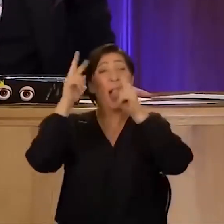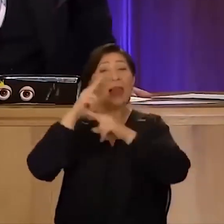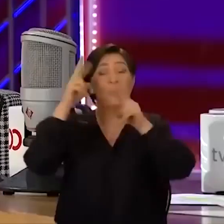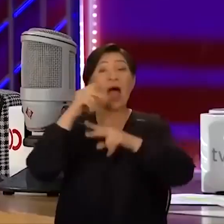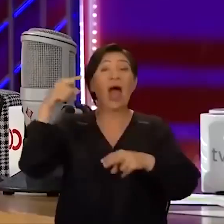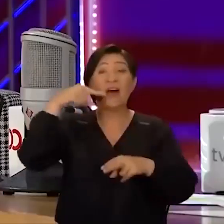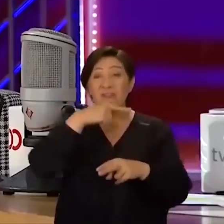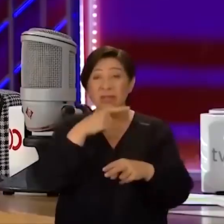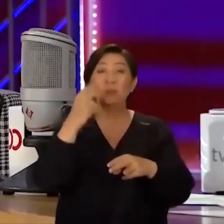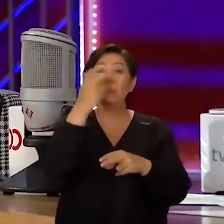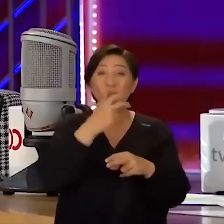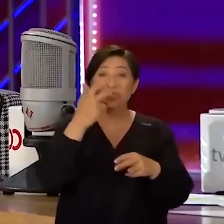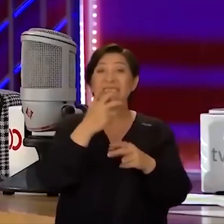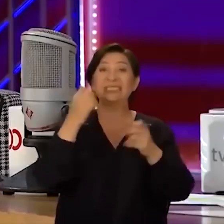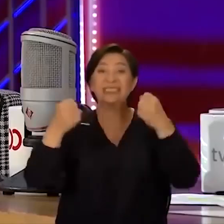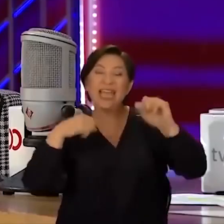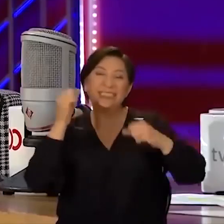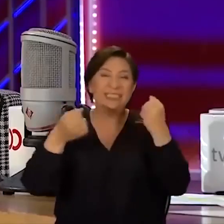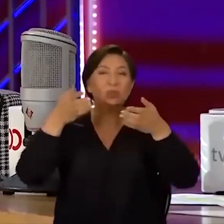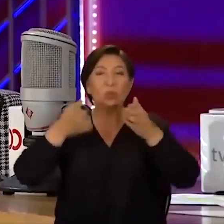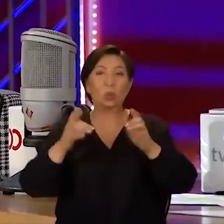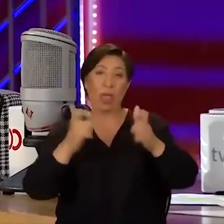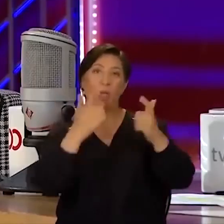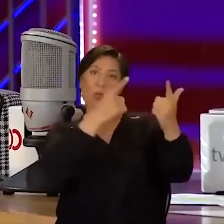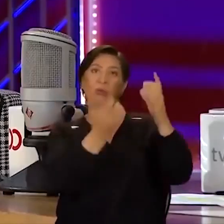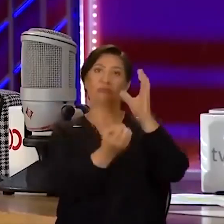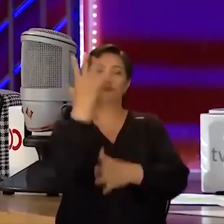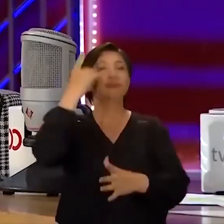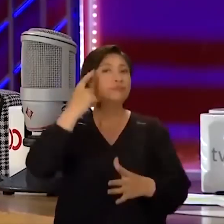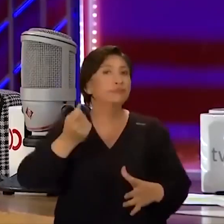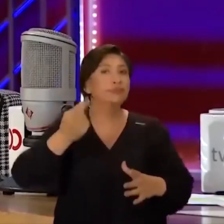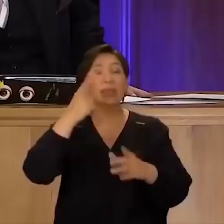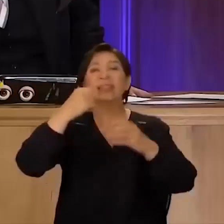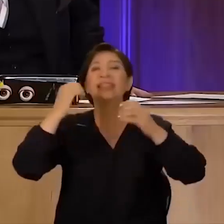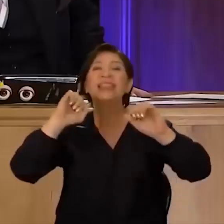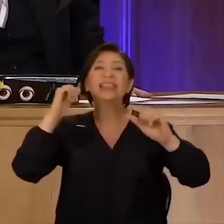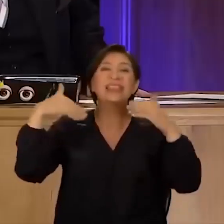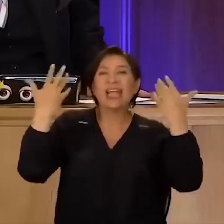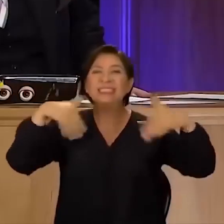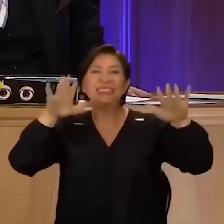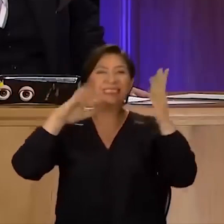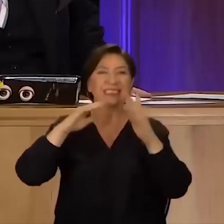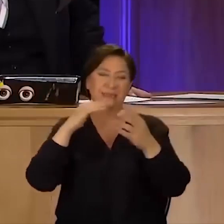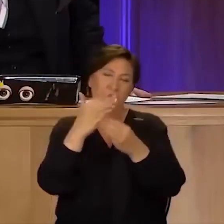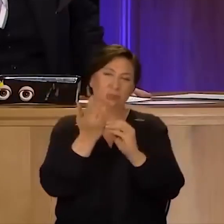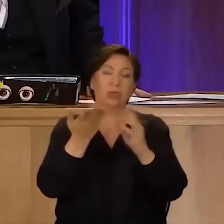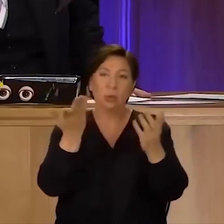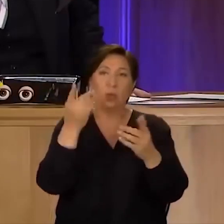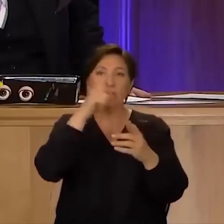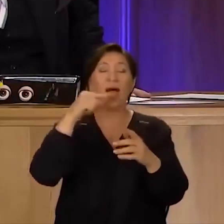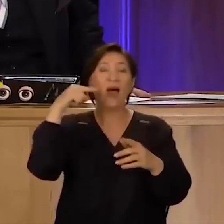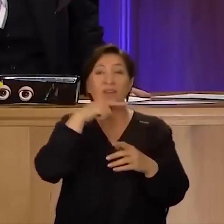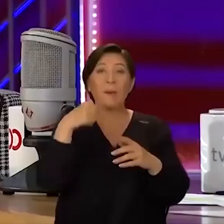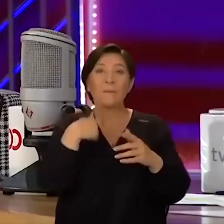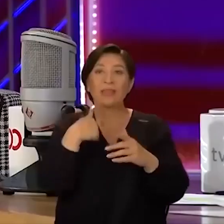Afrika müziğin ve dansın doğduğu yer Orada Onlarla bir Yani bir dans parçası dans şarkısı doğal